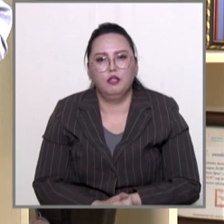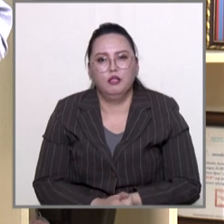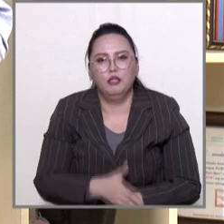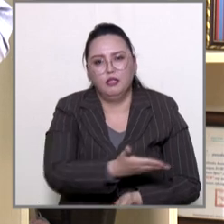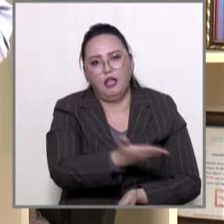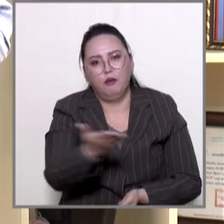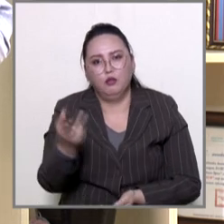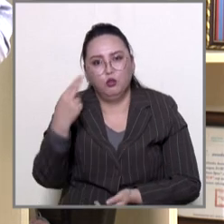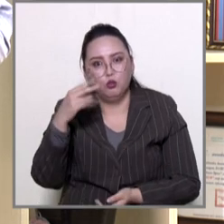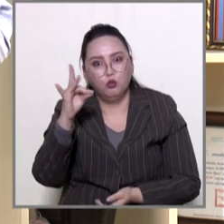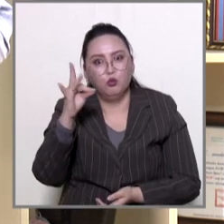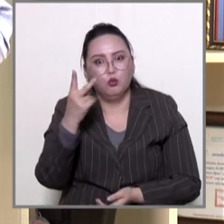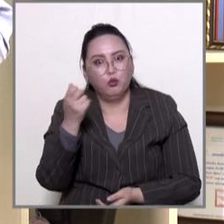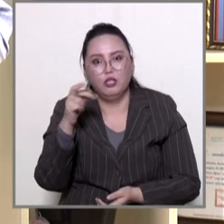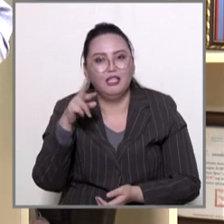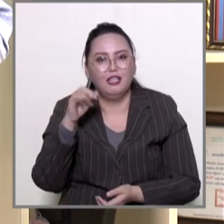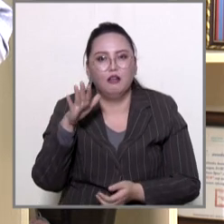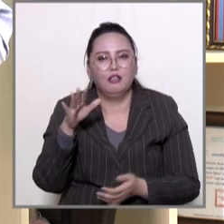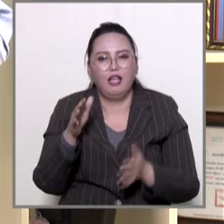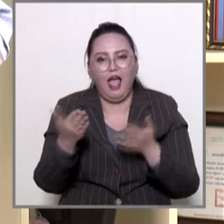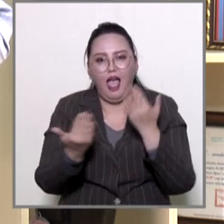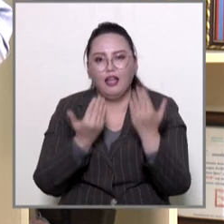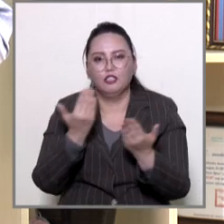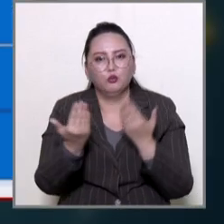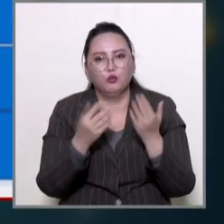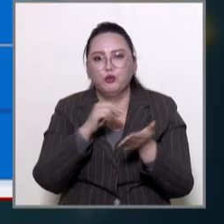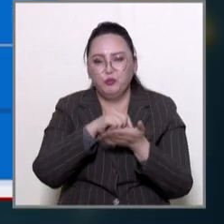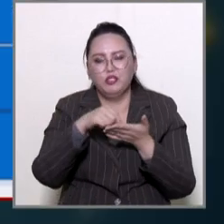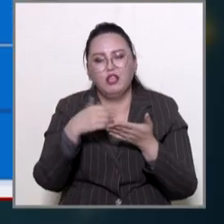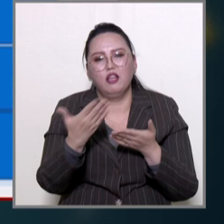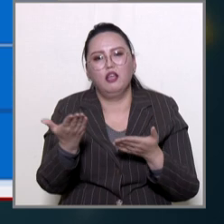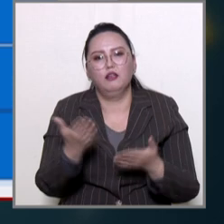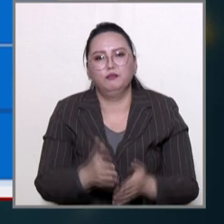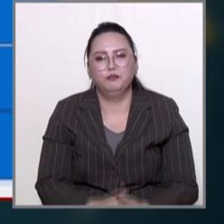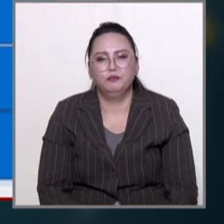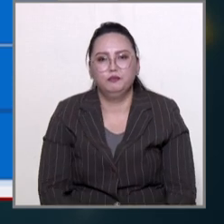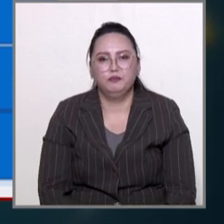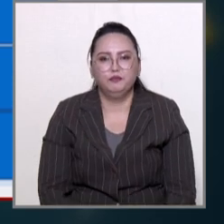үйл явдлыг харьцуулан бичээрэй.